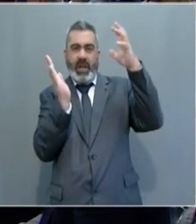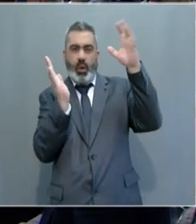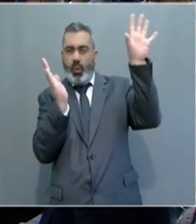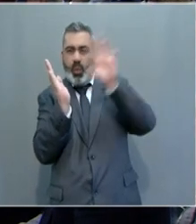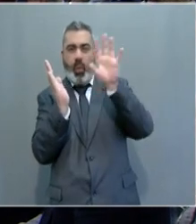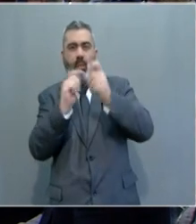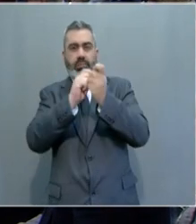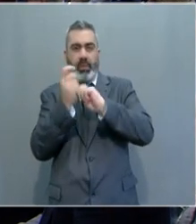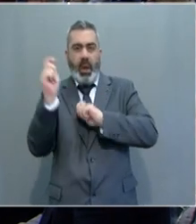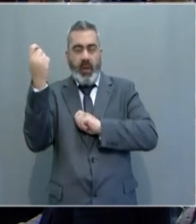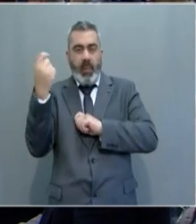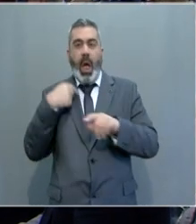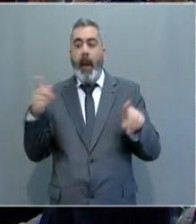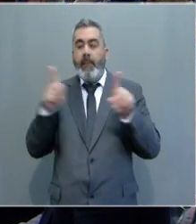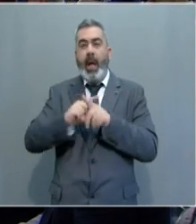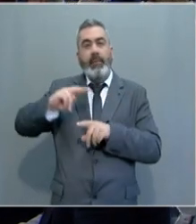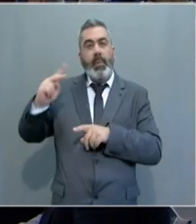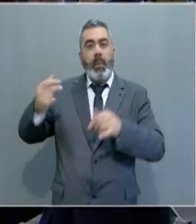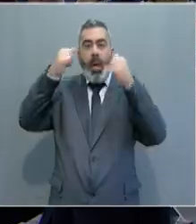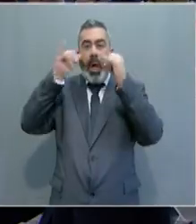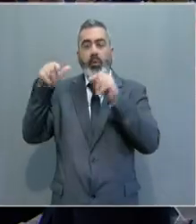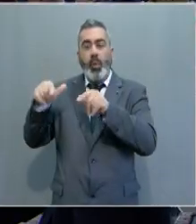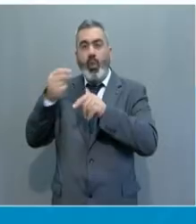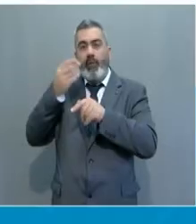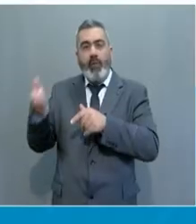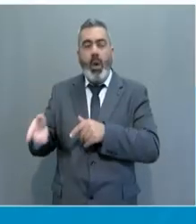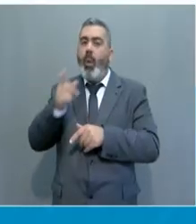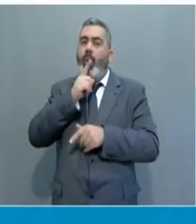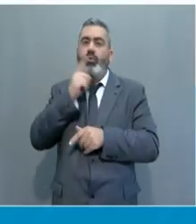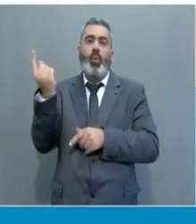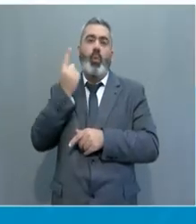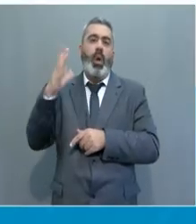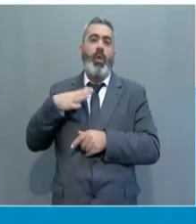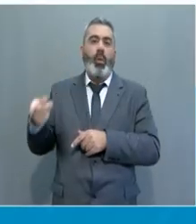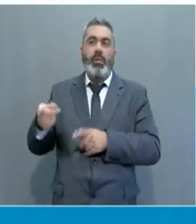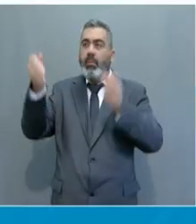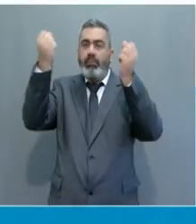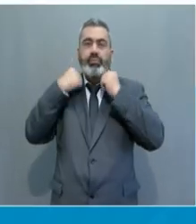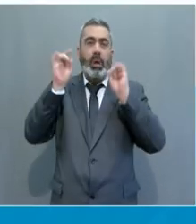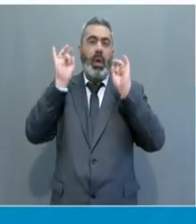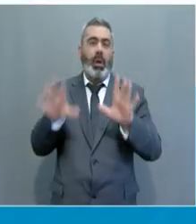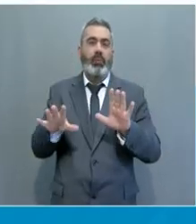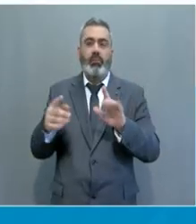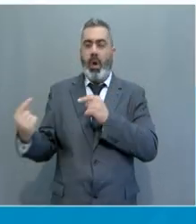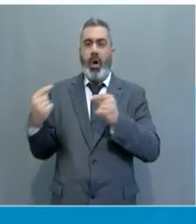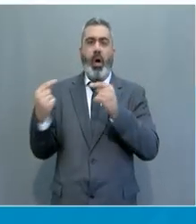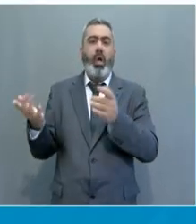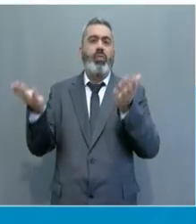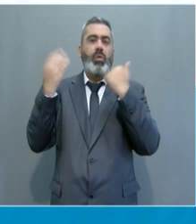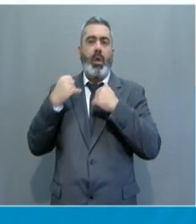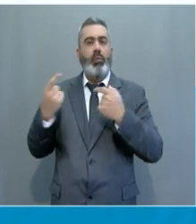καλά με την κτηνοτροφία, με τις παραδόσεις του τόπου, χωρίς η μία χρήση να